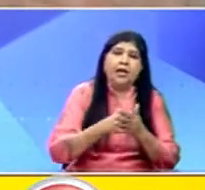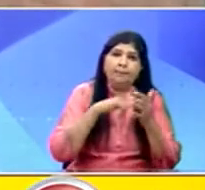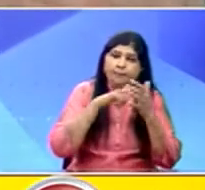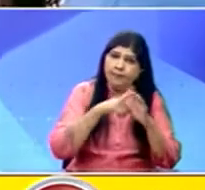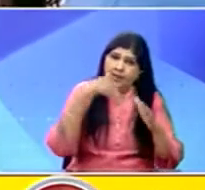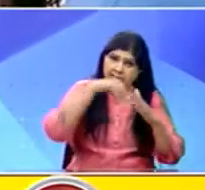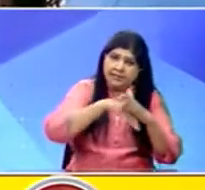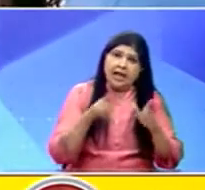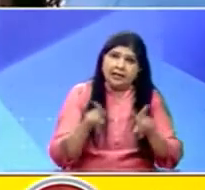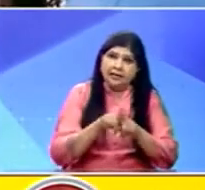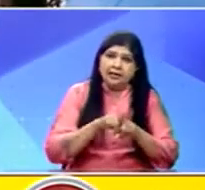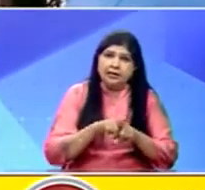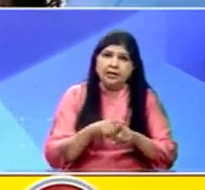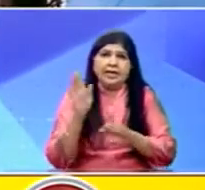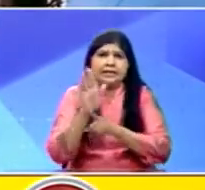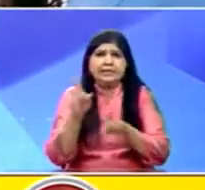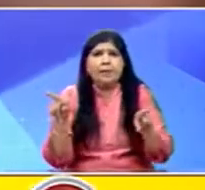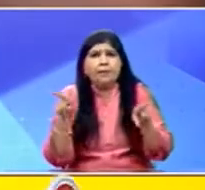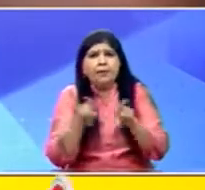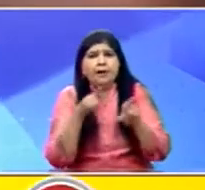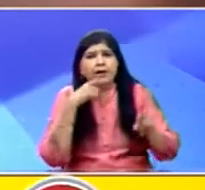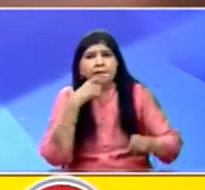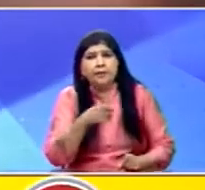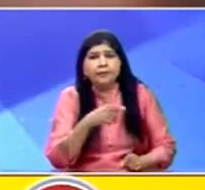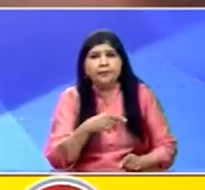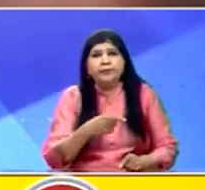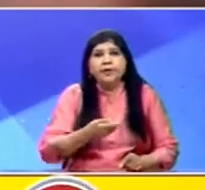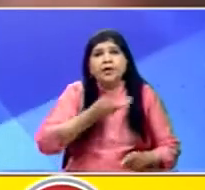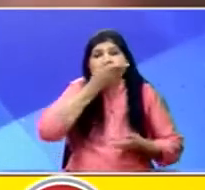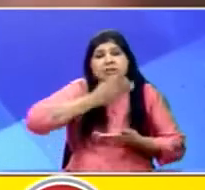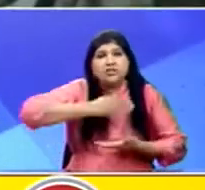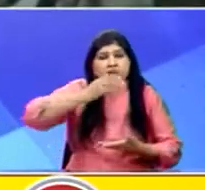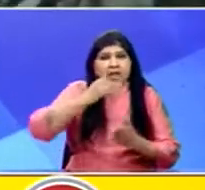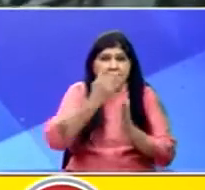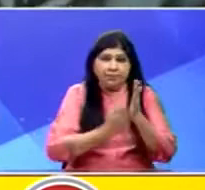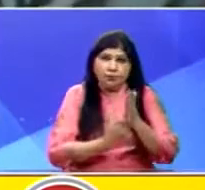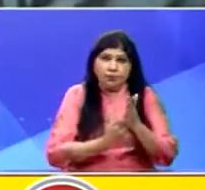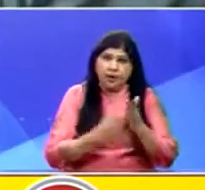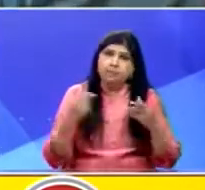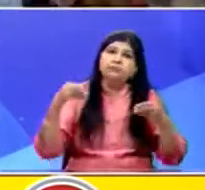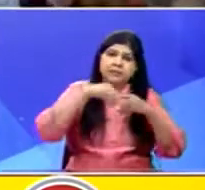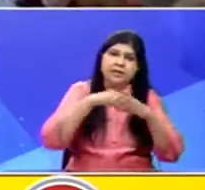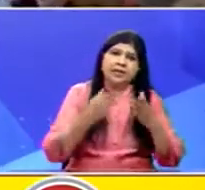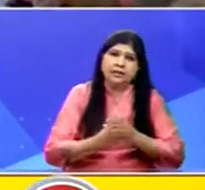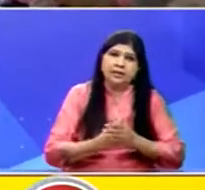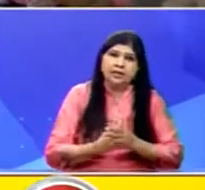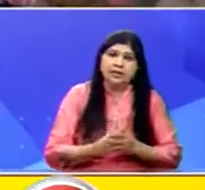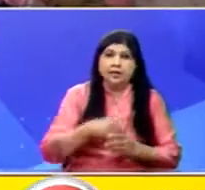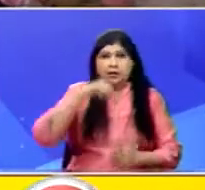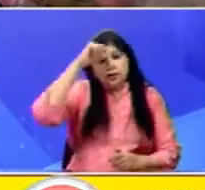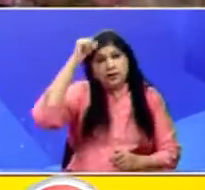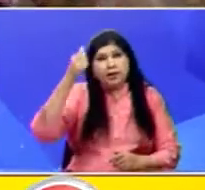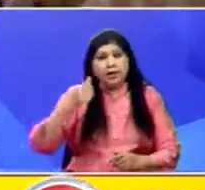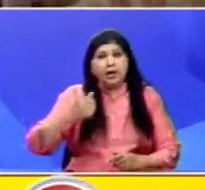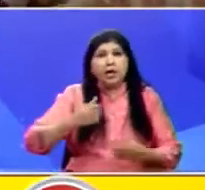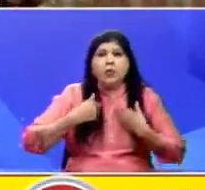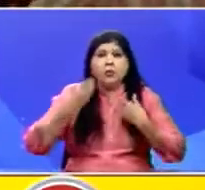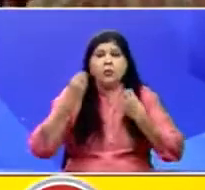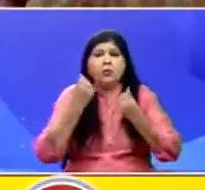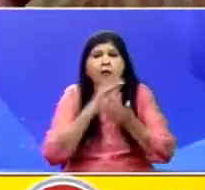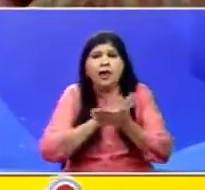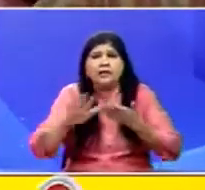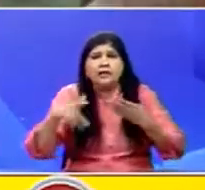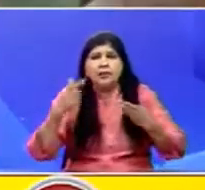है। उदाहरण के तौर पर जल जीवन मिशन को ही ले तो भारत को कुपोषण मुक्त कराने